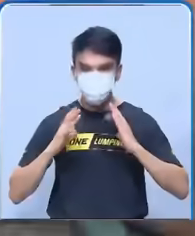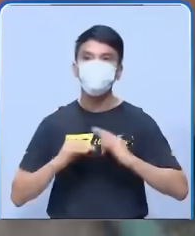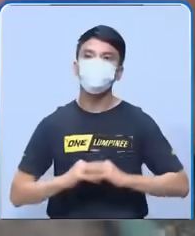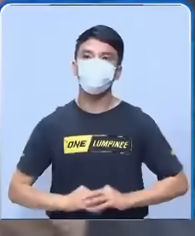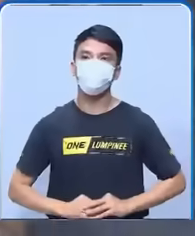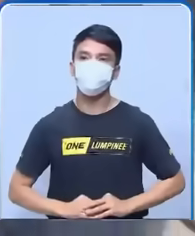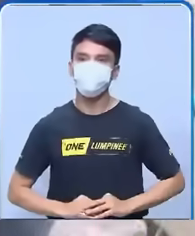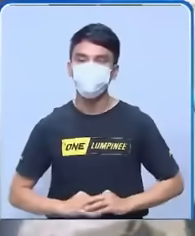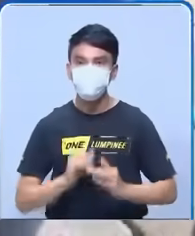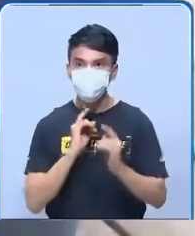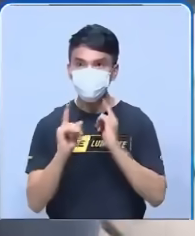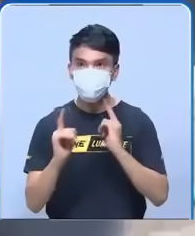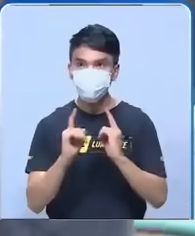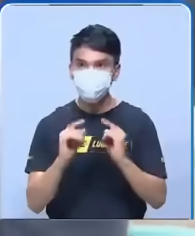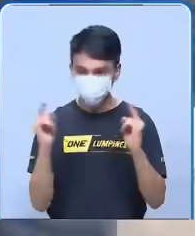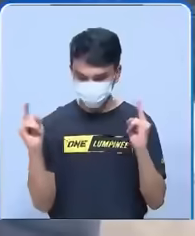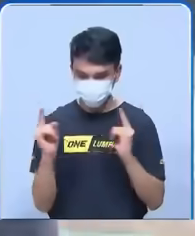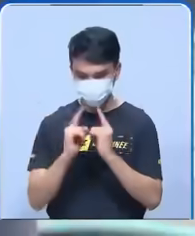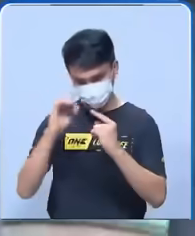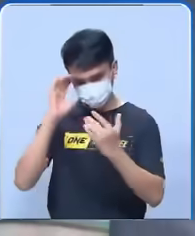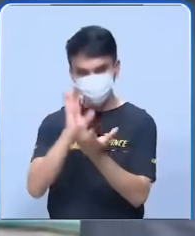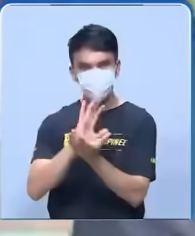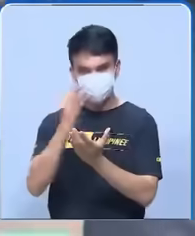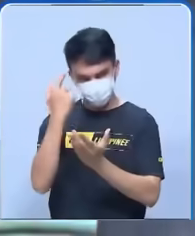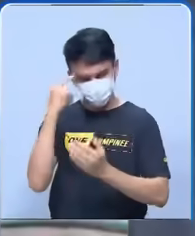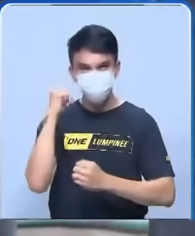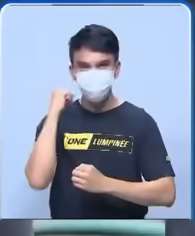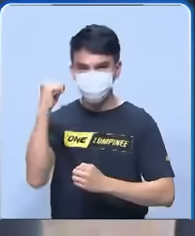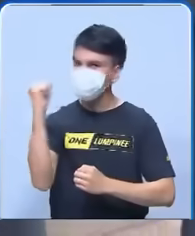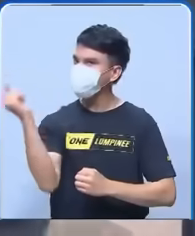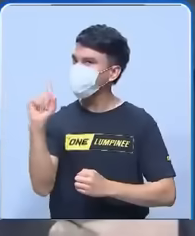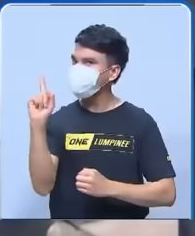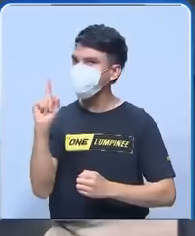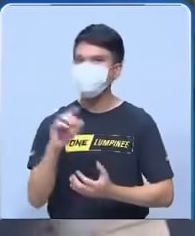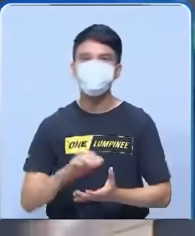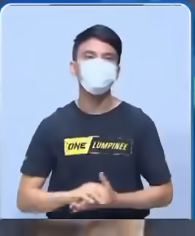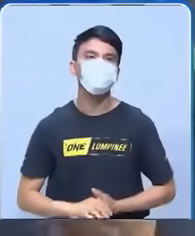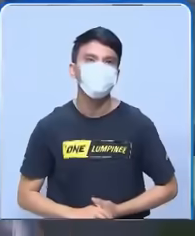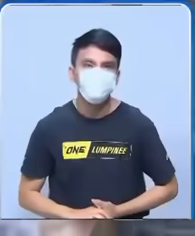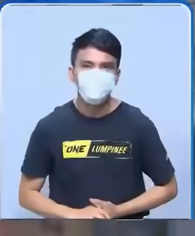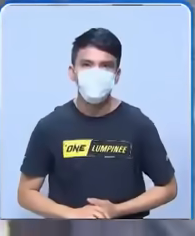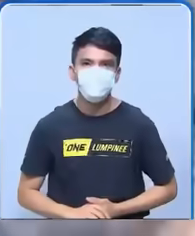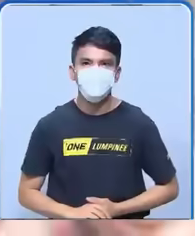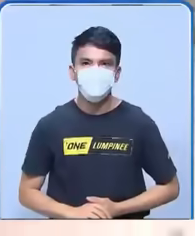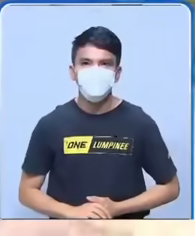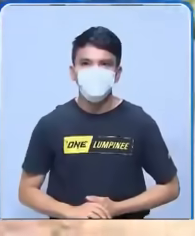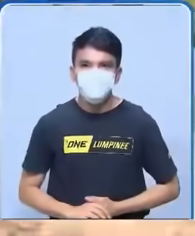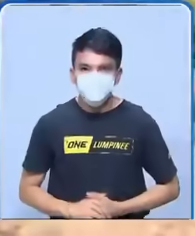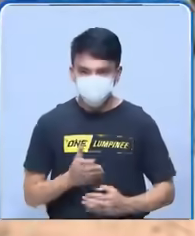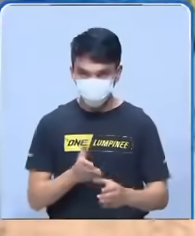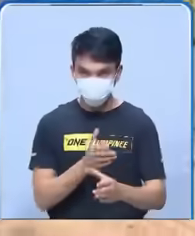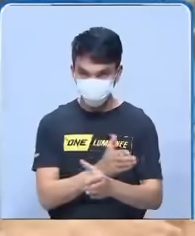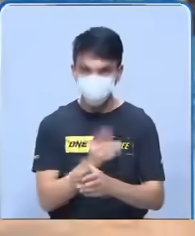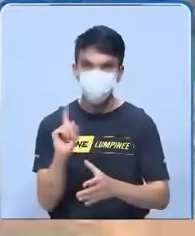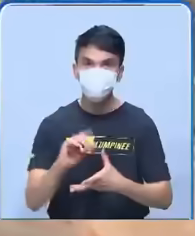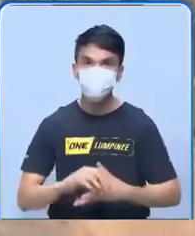ที่เกลี้ยกล่อมให้ยอมออกมามอบตัวหากคิดจะต่อสู้เจ้าหน้าที่จะใช้มาตรการขั้นเด็ดขาดคือก่อนหน้านี้ตัวเข